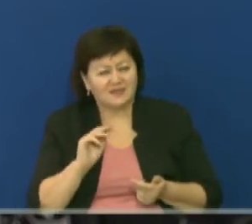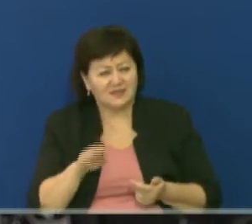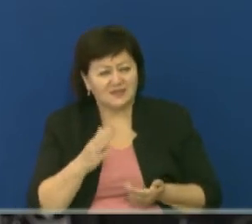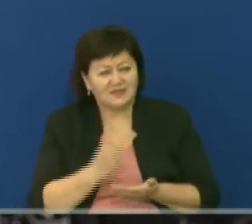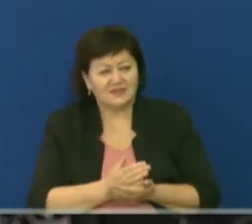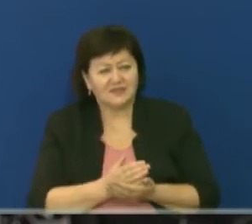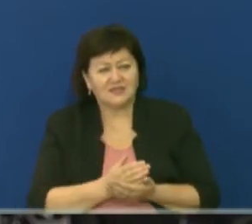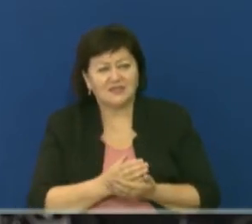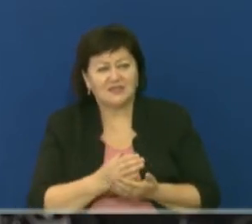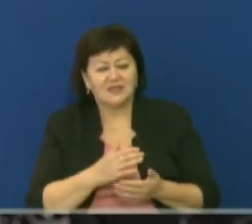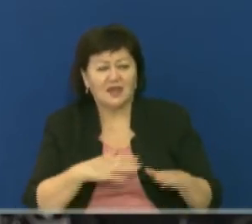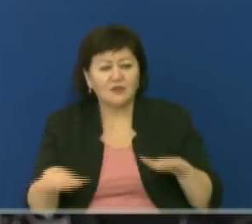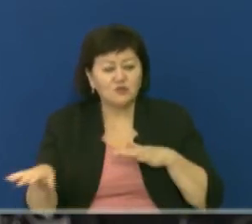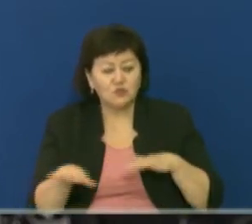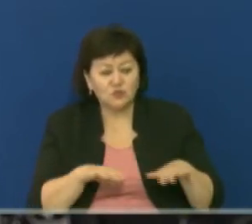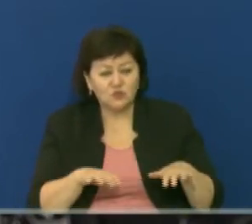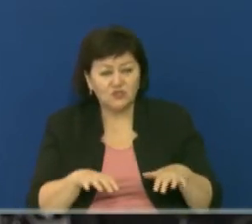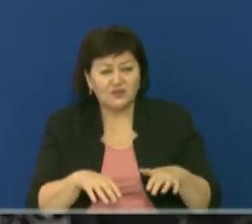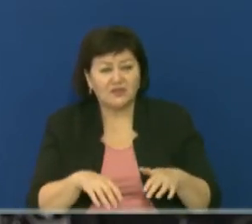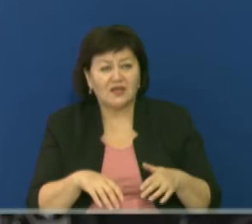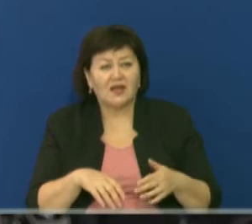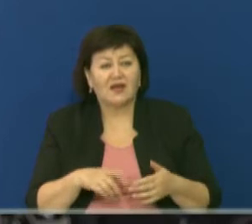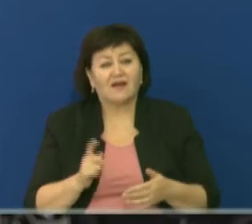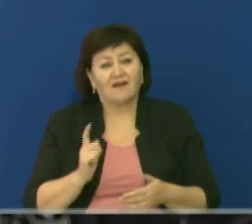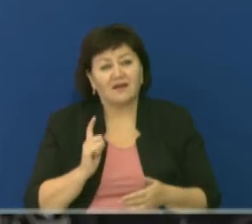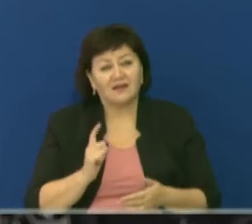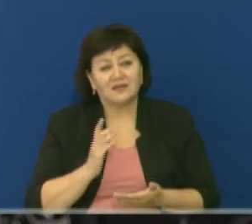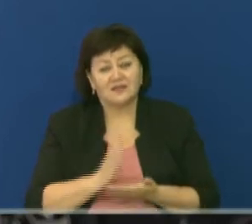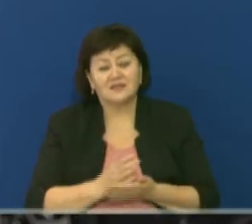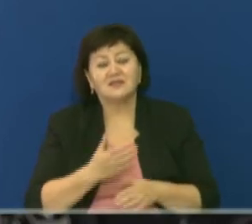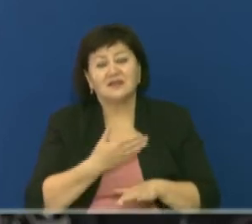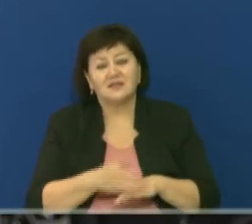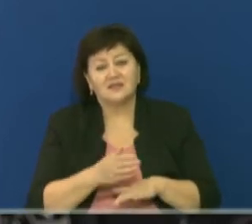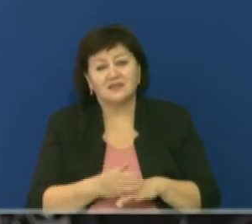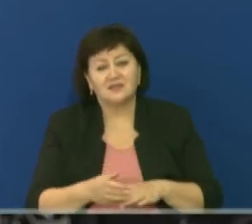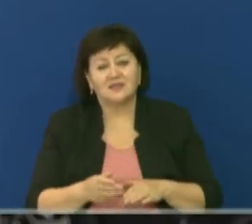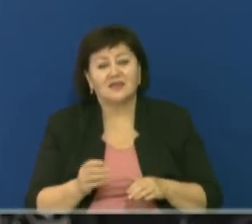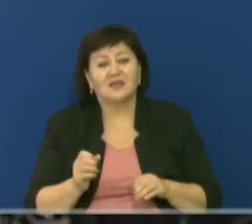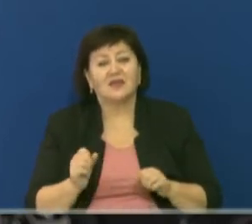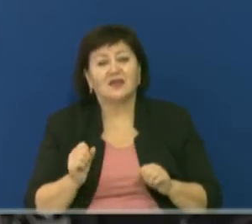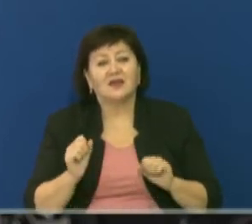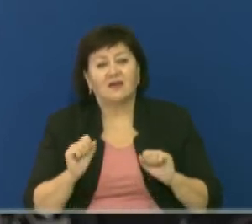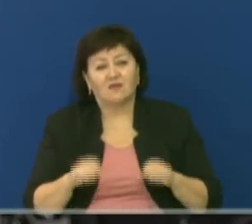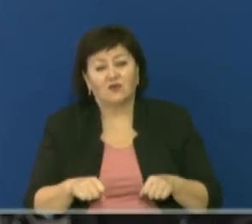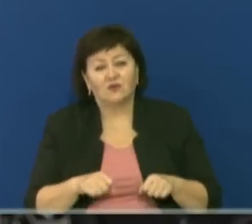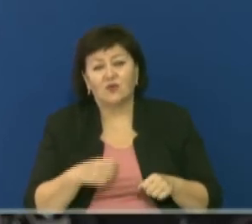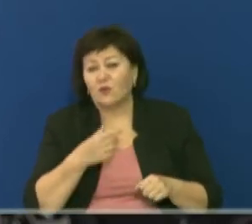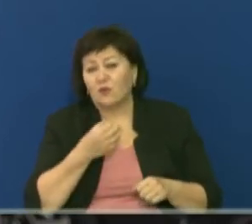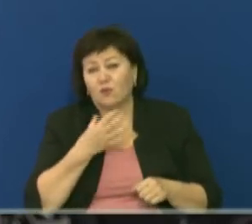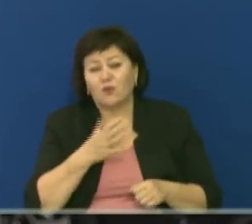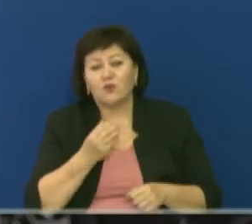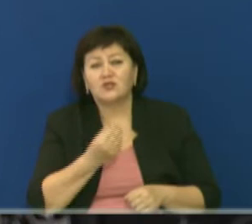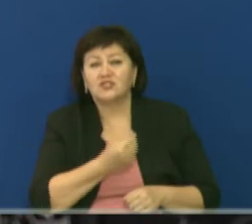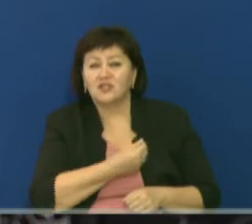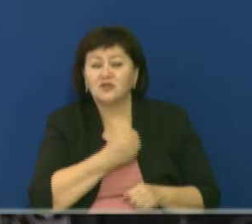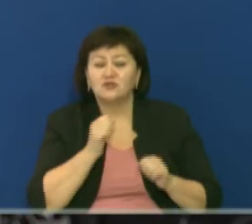есть сервисное гарантийное обслуживание, есть удобные кредитные условия. И любой желающий может приобрести автомобиль по программе